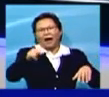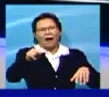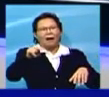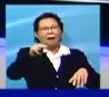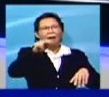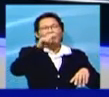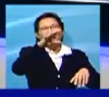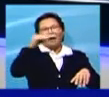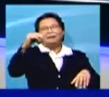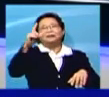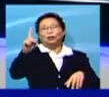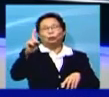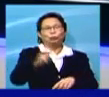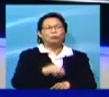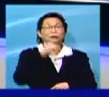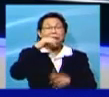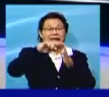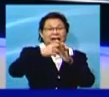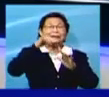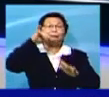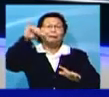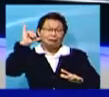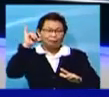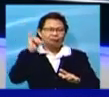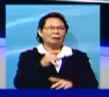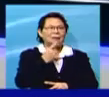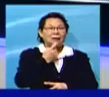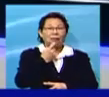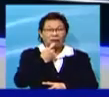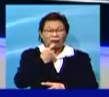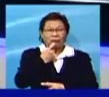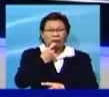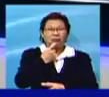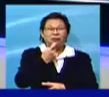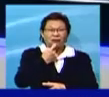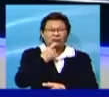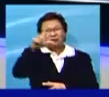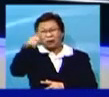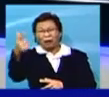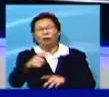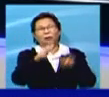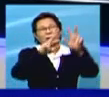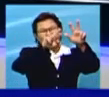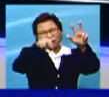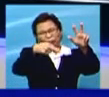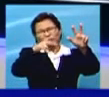Kelantan sehingga semalam. JPVK dalam kenyataannya berkata selain itu, sebanyak